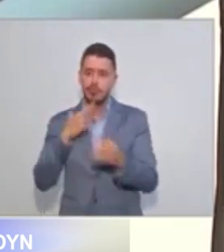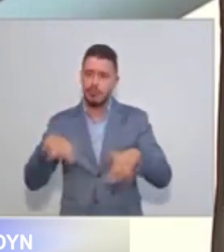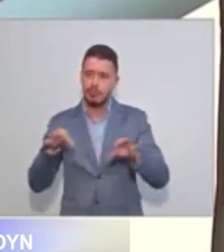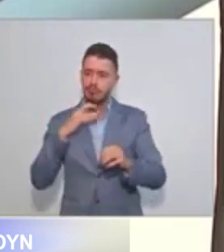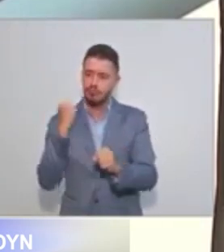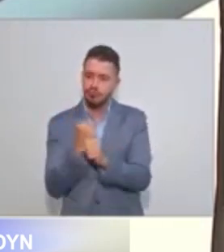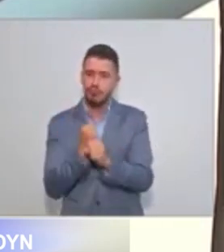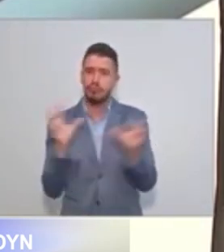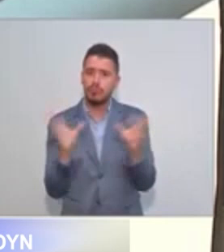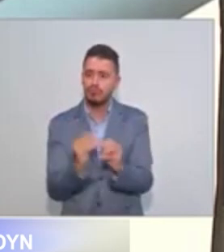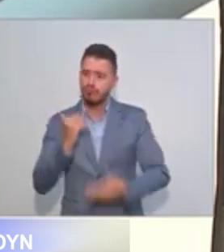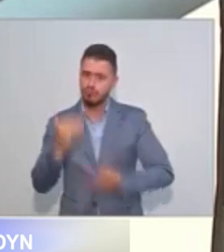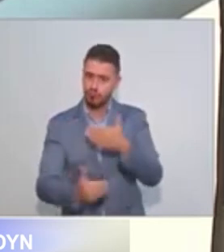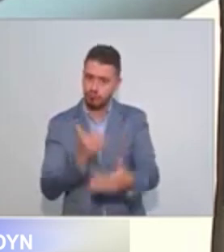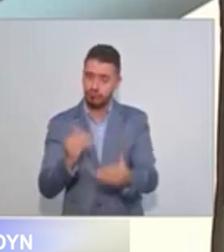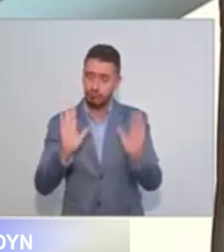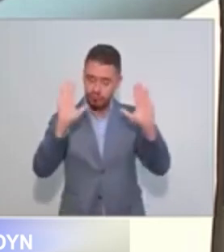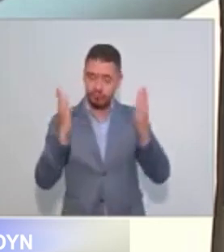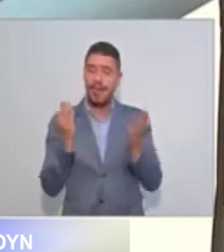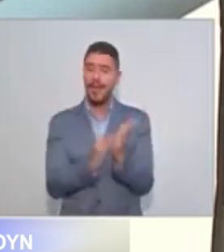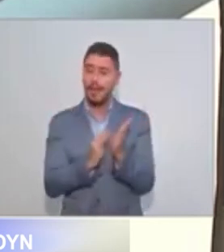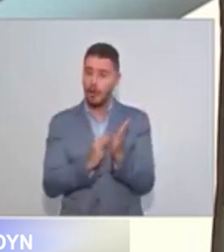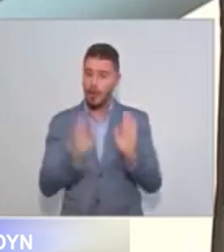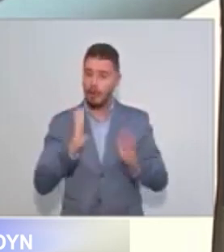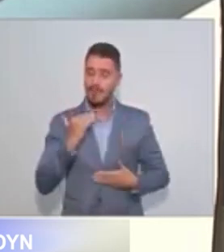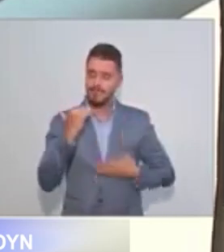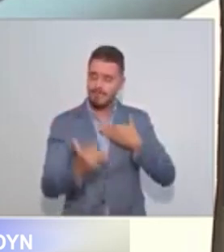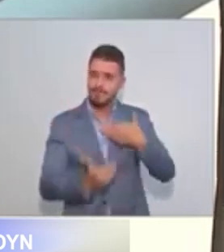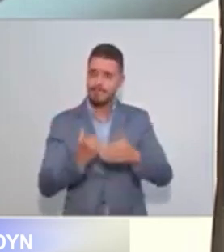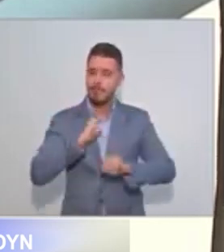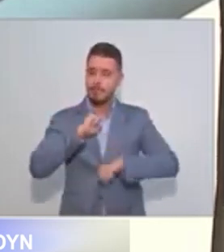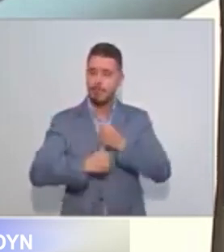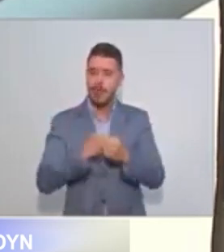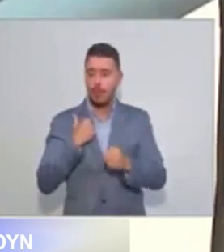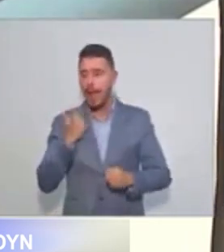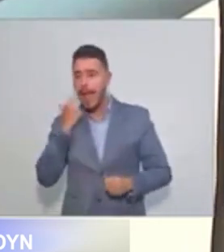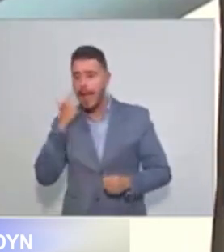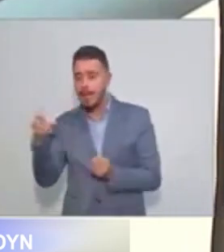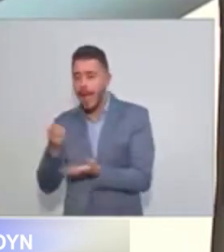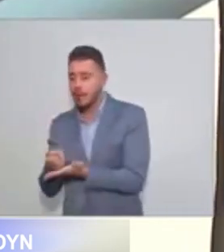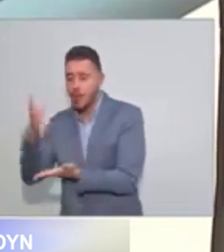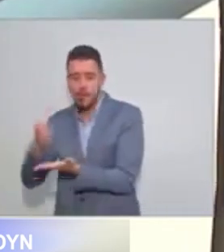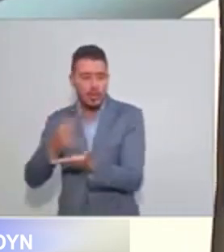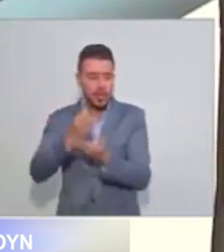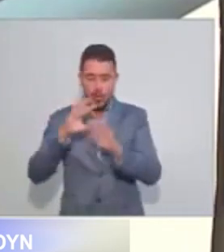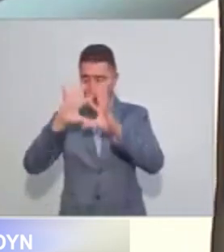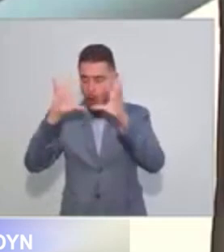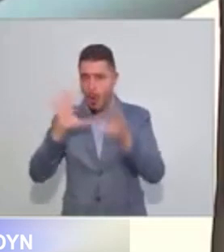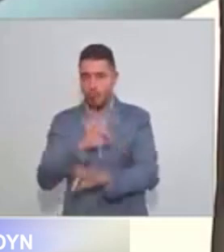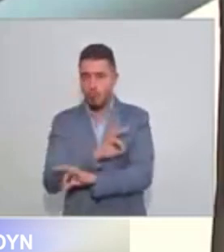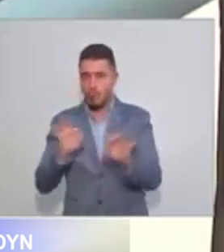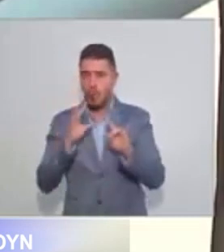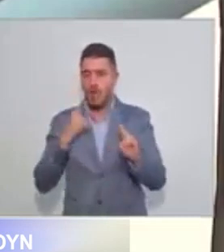θα διανύσουμε με αυστηρές μεθοδολογίες μέτρησης όλης αυτής της διαδικασίας και ασφαλώς την κατάργηση όλων των